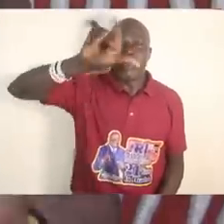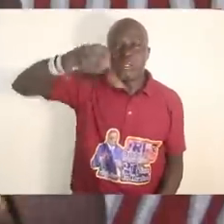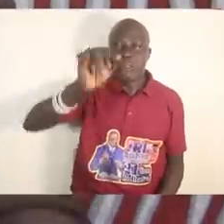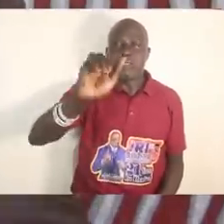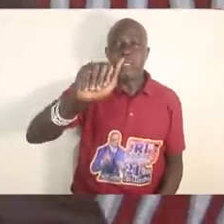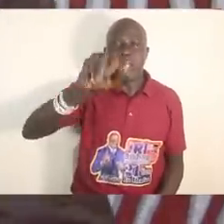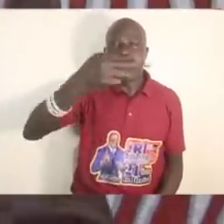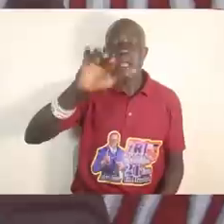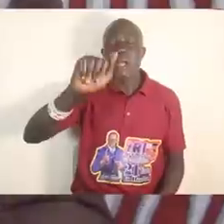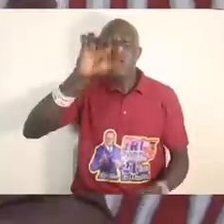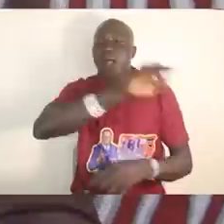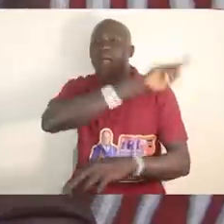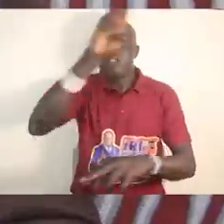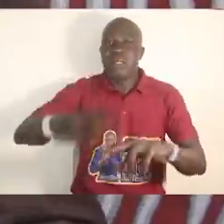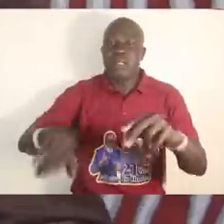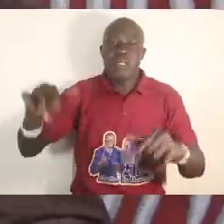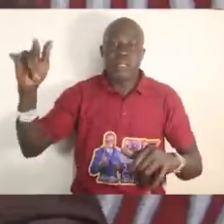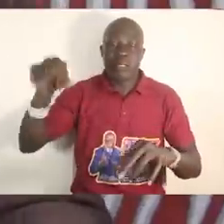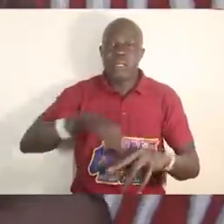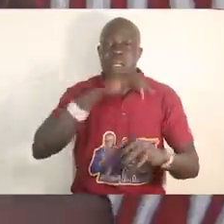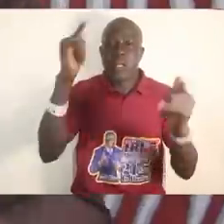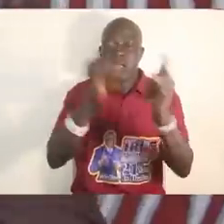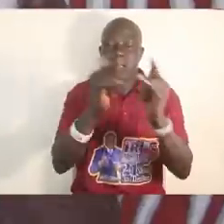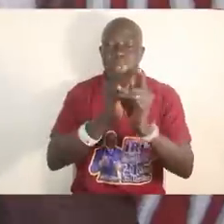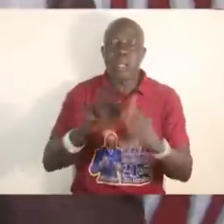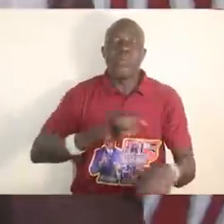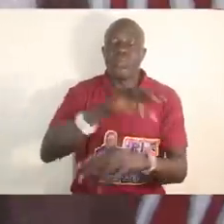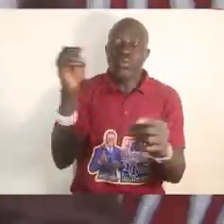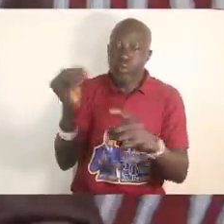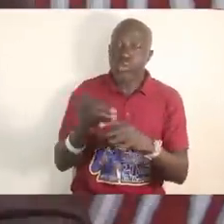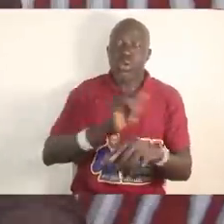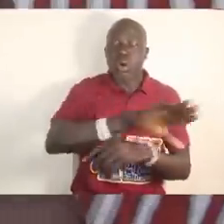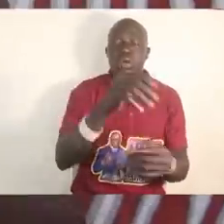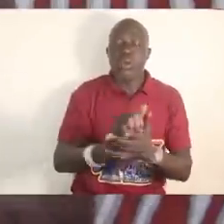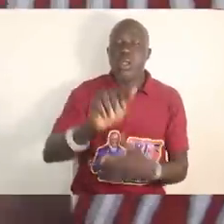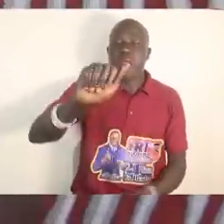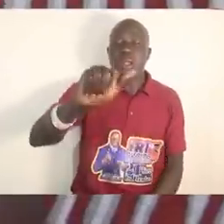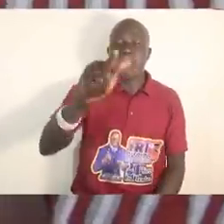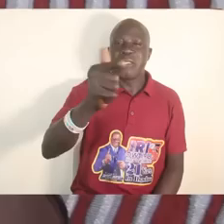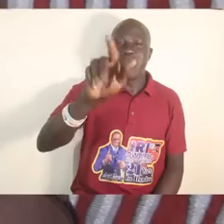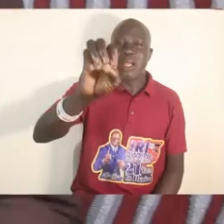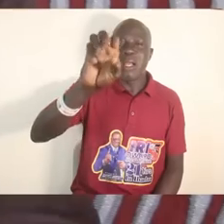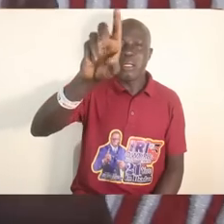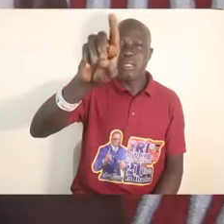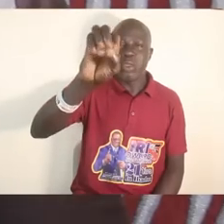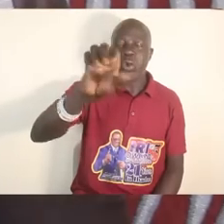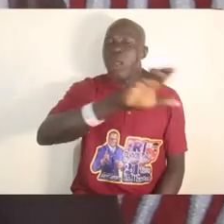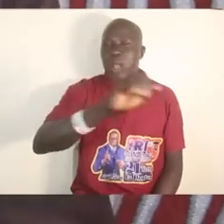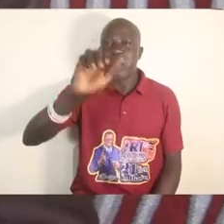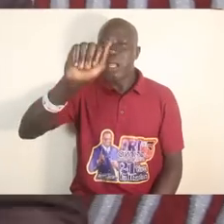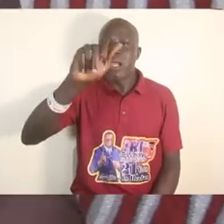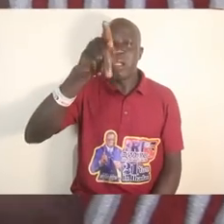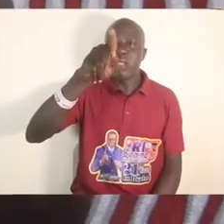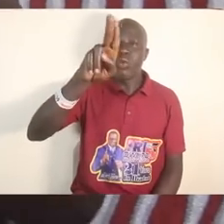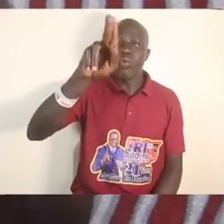Dèwùdúsùn. Nínú fàpẹ́. Nínú fàpẹ́. Ìgọ́dò. Ìgọ́dò. Wọ́n máa ṣe bẹ́ẹ̀ bákan náà. Ní àgbàdo. Ní àgbàdo. Àti àkúté. Ànàkúté. Ẹ gbọ́ mi sà. Please